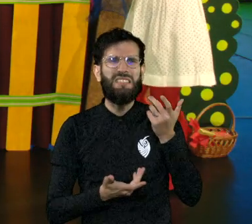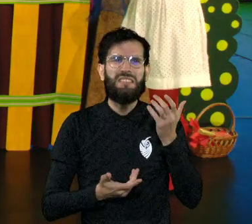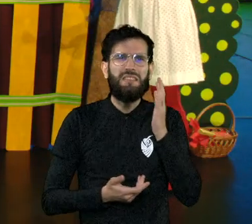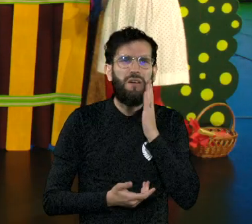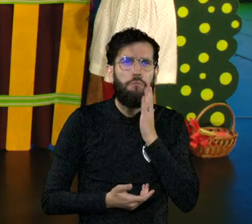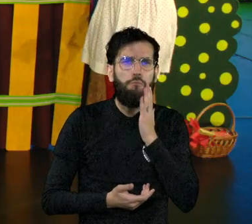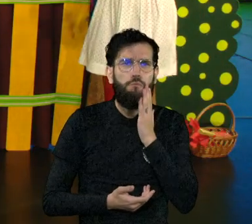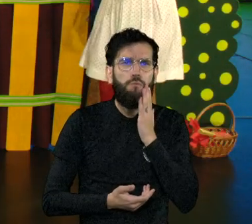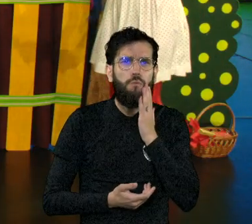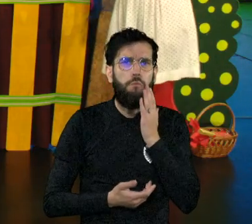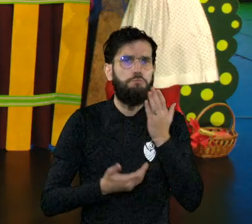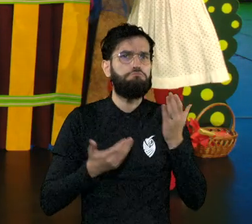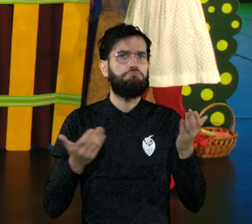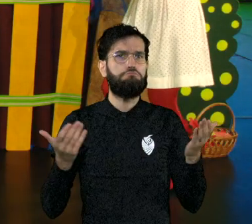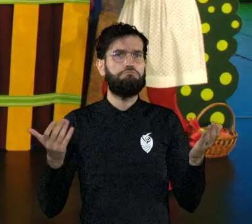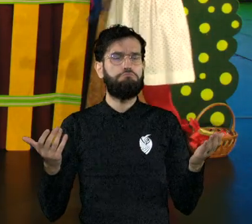Cítil smutok,